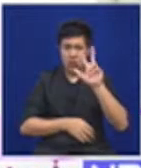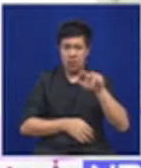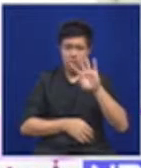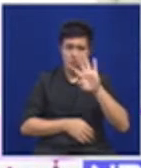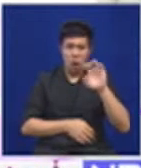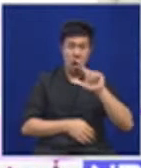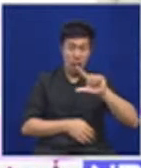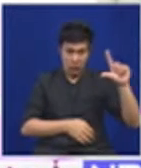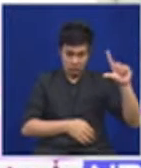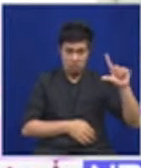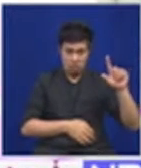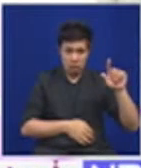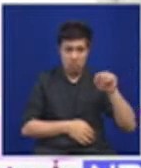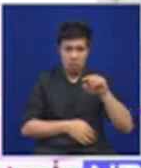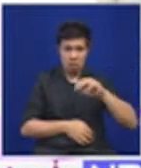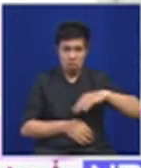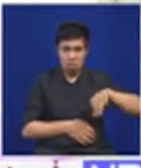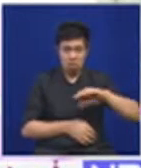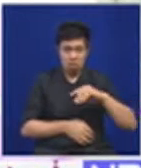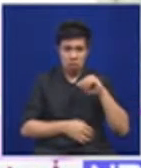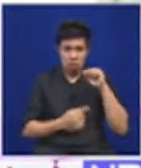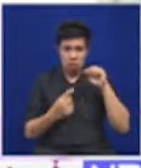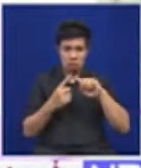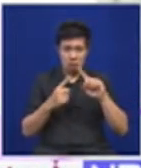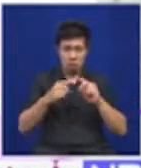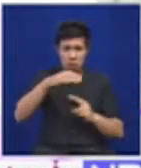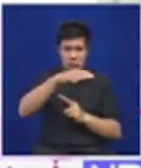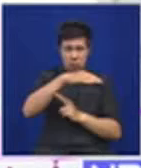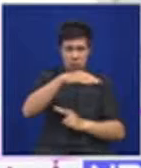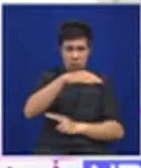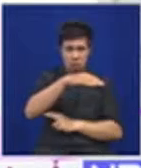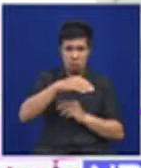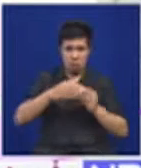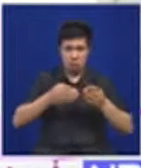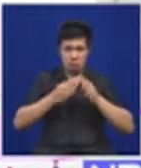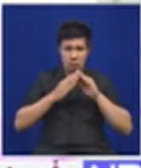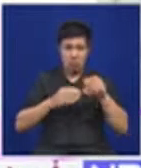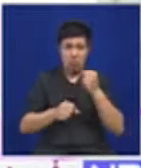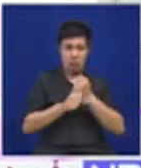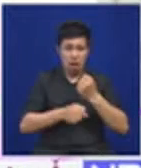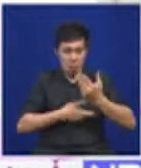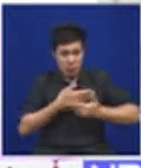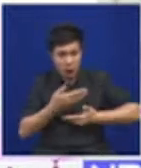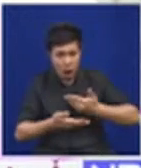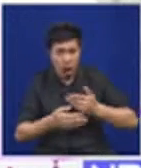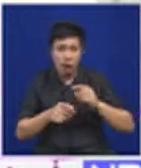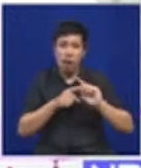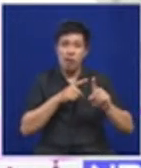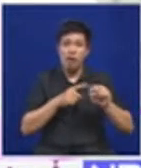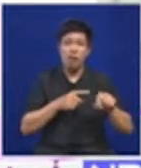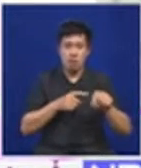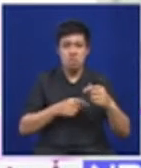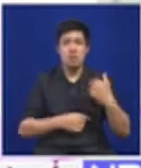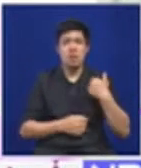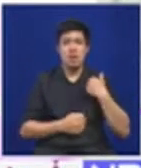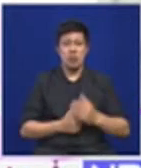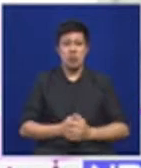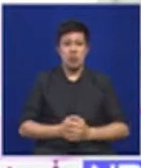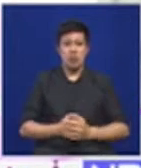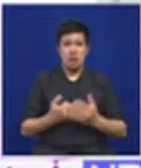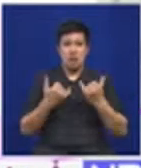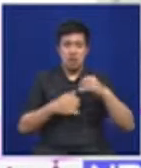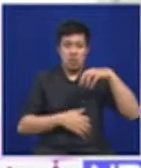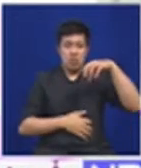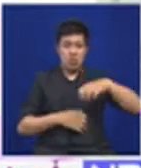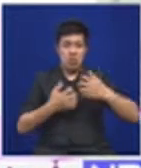บาทท่านทราบไหมครับว่าถ้าสะพานแห่งที่ห้าเกิดขึ้นที่บึงการเนี่ยประตูการค้าทางฝั่งอีสานเหนือเนี่ยจะเปิดถูกทางนี้บัดนี้โรงงาน